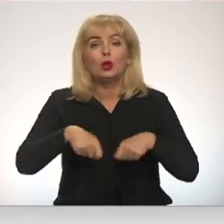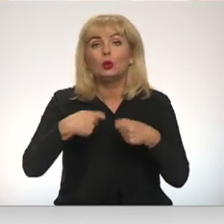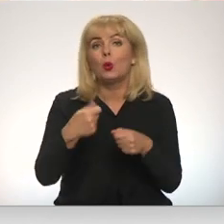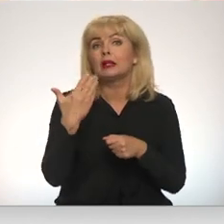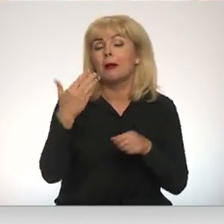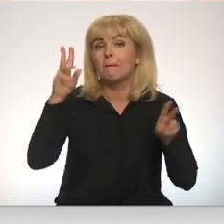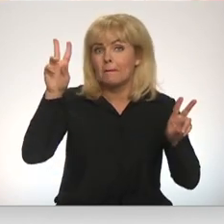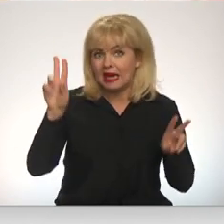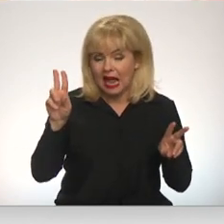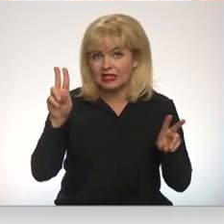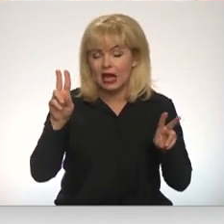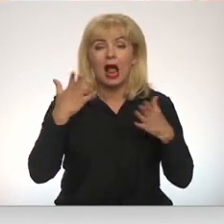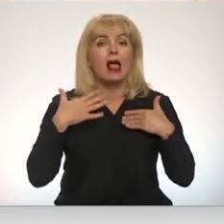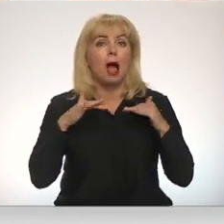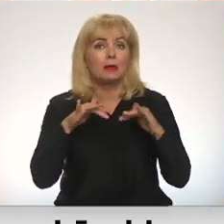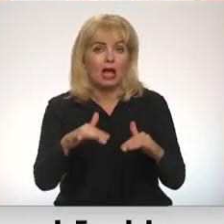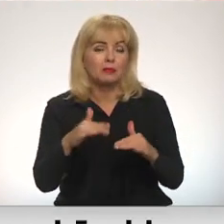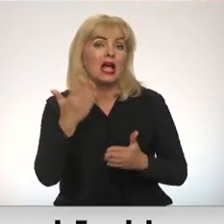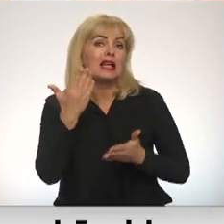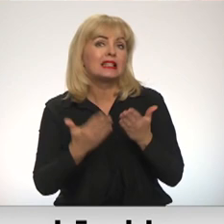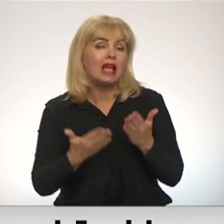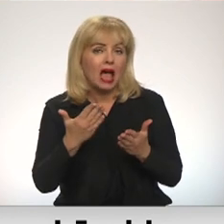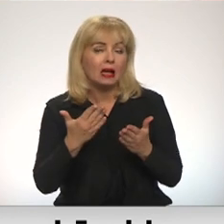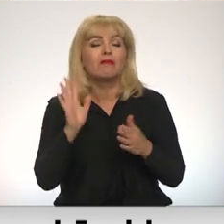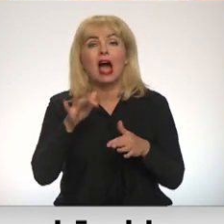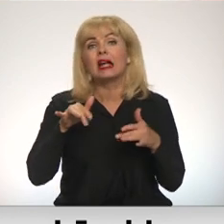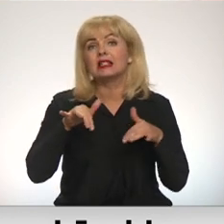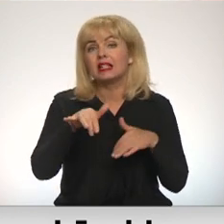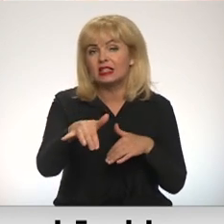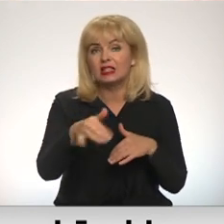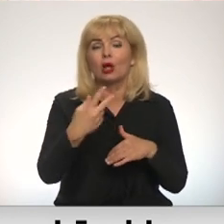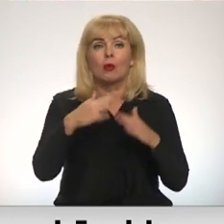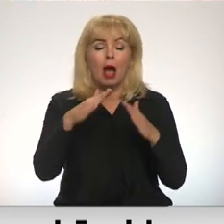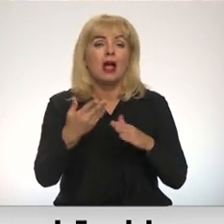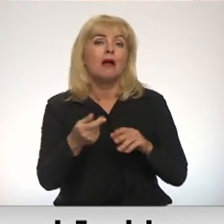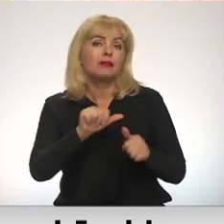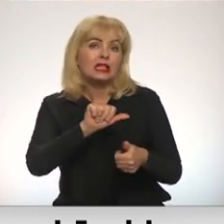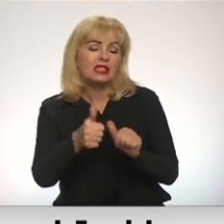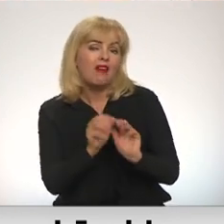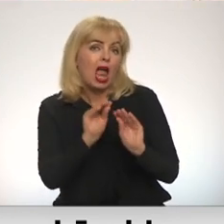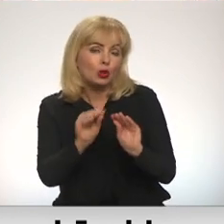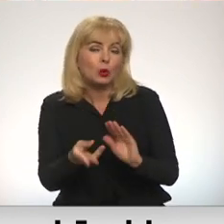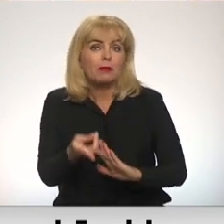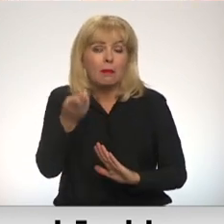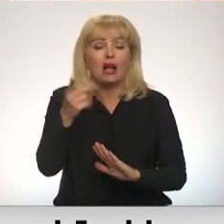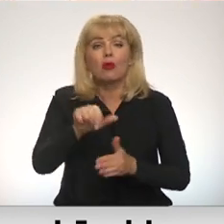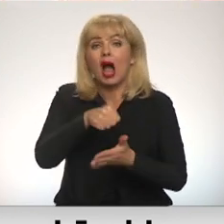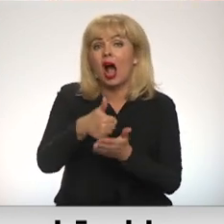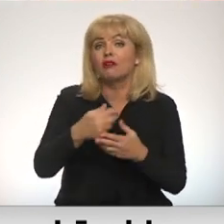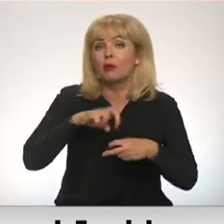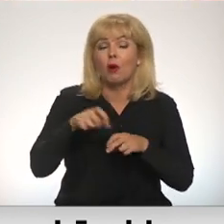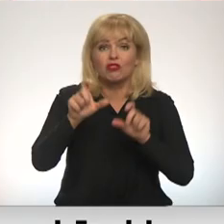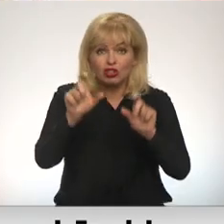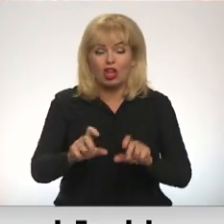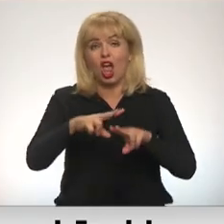un cerēsim, ka varbūt tagad kāds tiks, varbūt no mājas ārā, kāds pacēlājs izveidosies vai kas. Ir tā galvenā problēma tā, ka viņi sēž 4